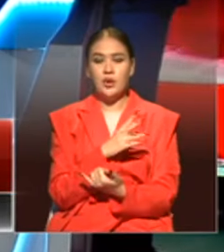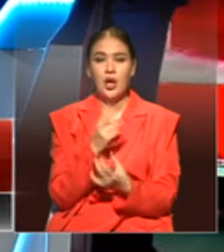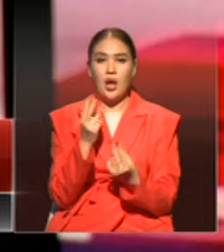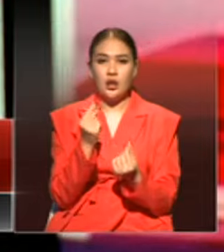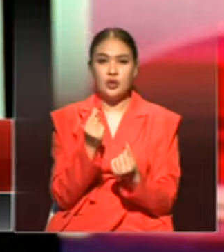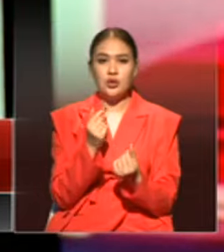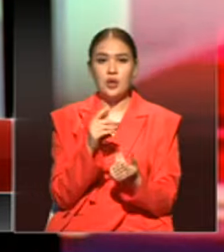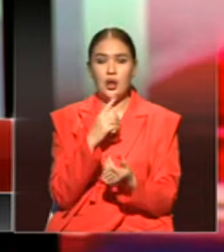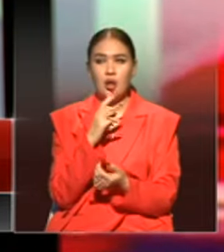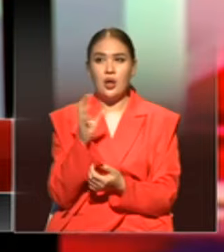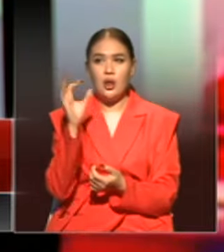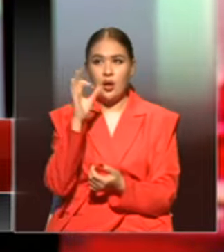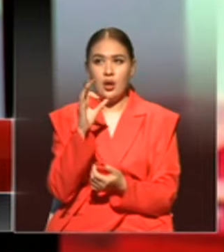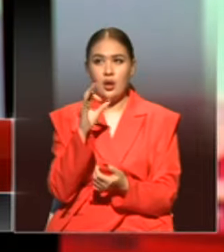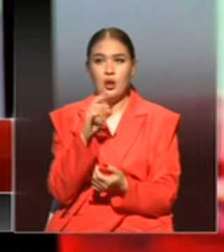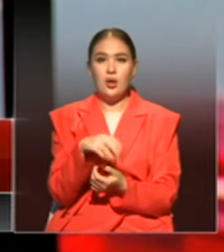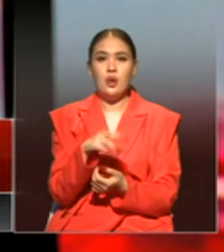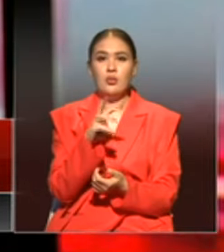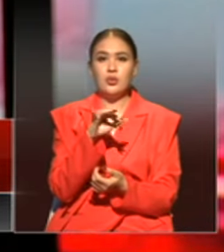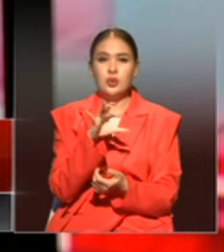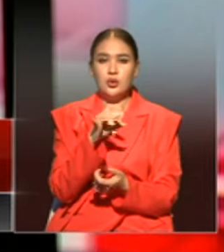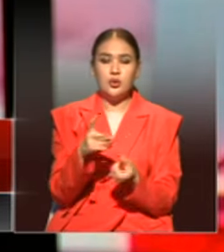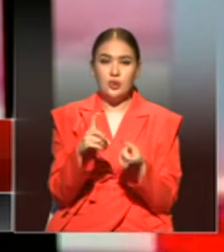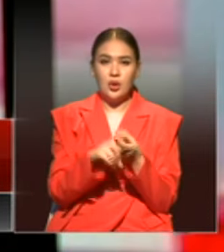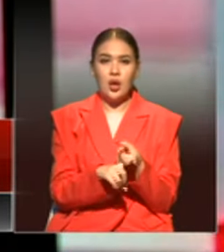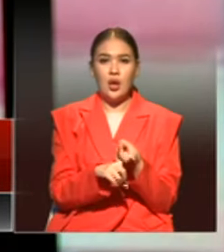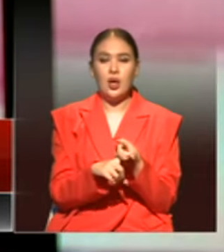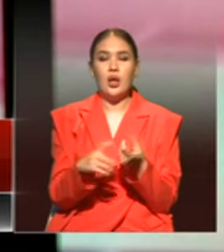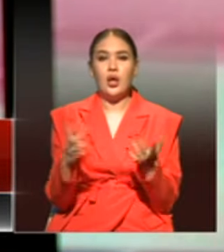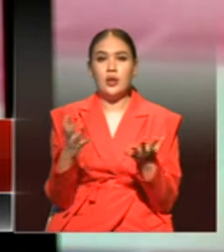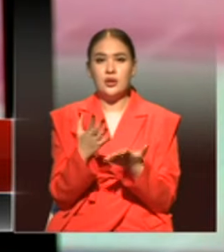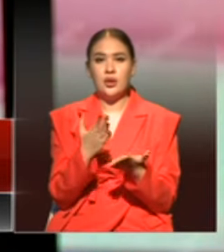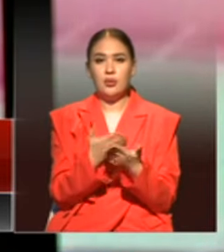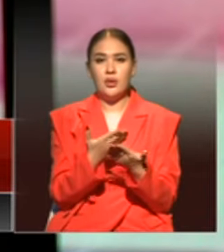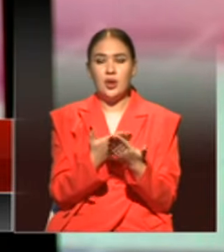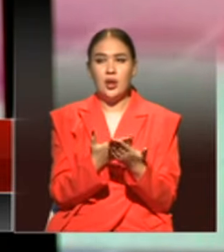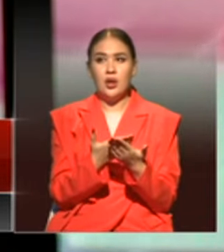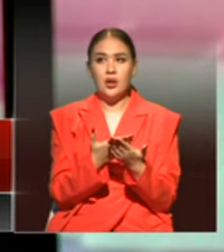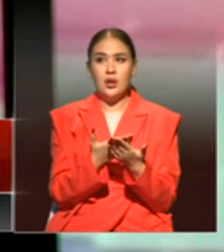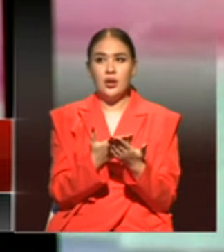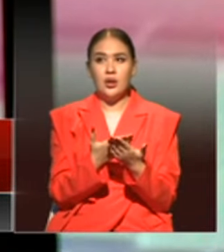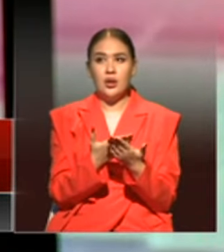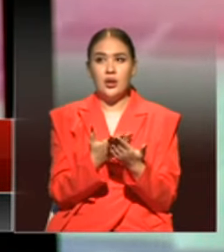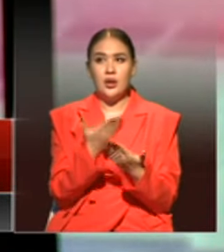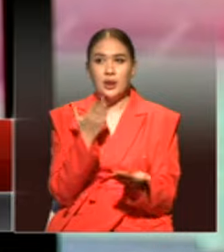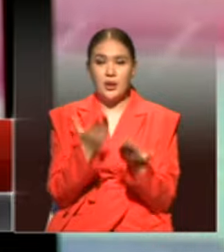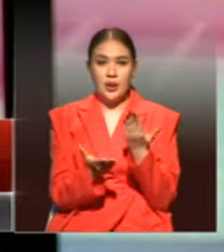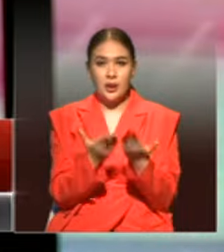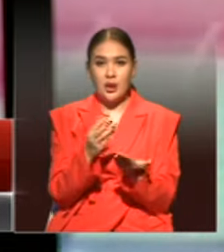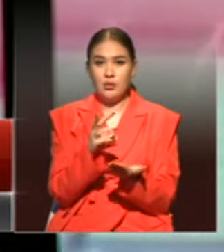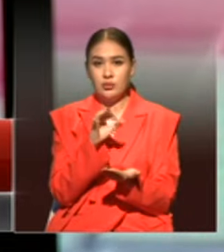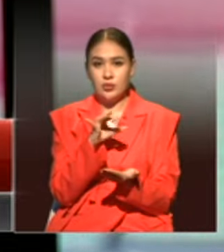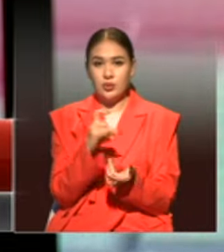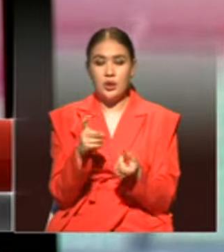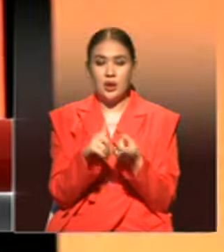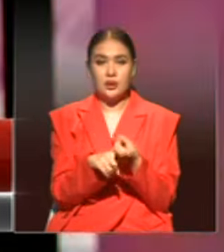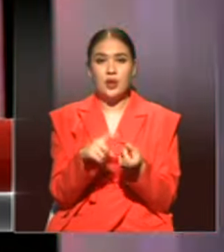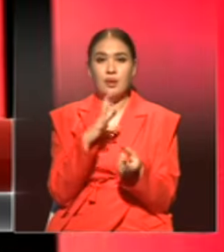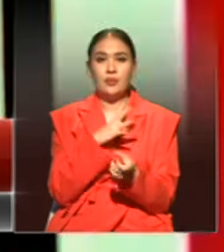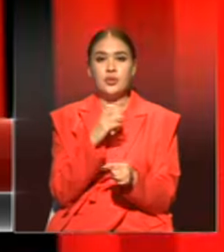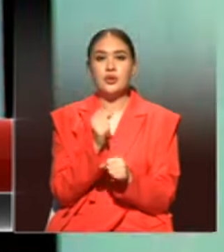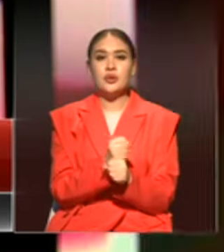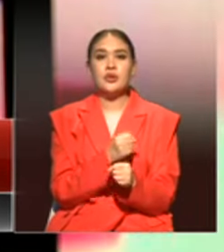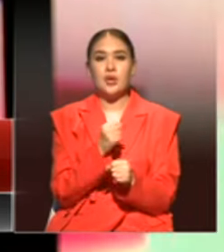айттыңыз ғой, а қоқысқа демекші, қоқысқа тікелей қатысы бар жаңағы, мен айтамын, қайтадан соны қозғай берейін жаңағы. Егер қоқысқа қатысы болса, жаңағы біздің өндіріп отқан